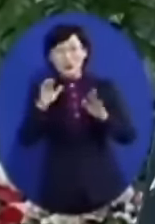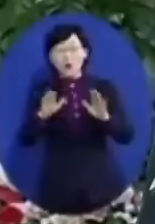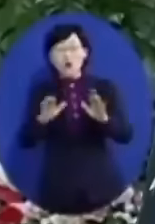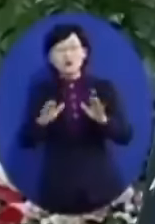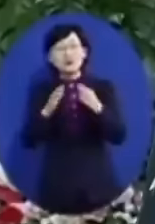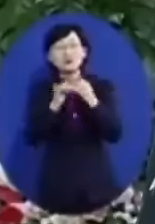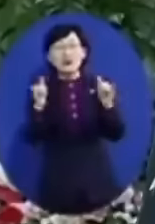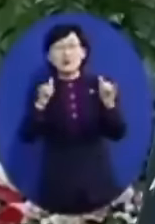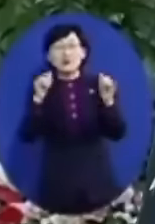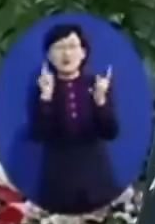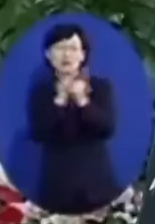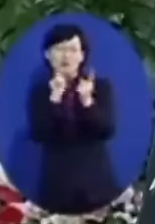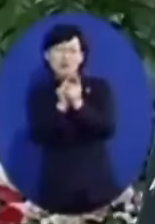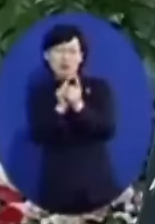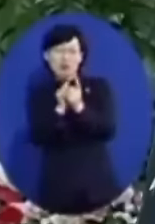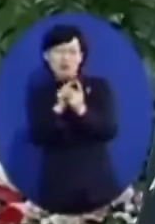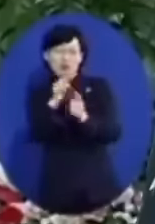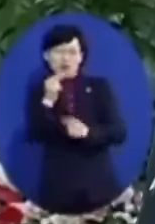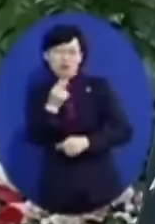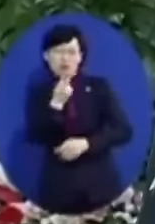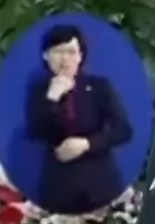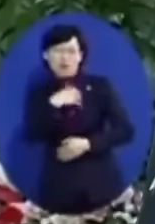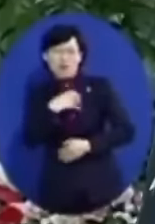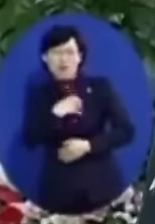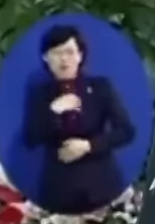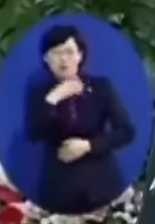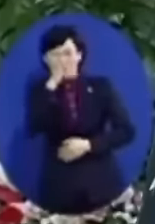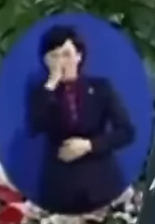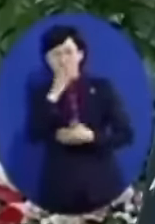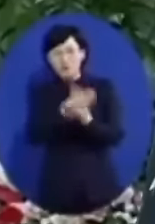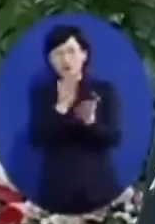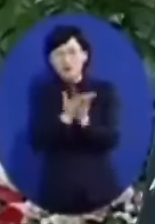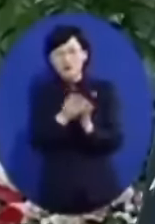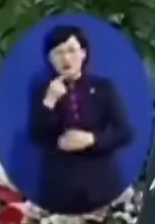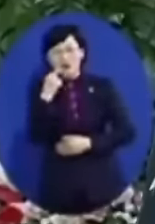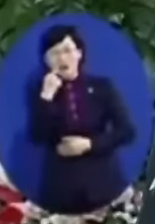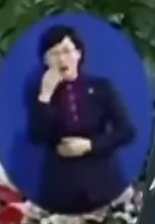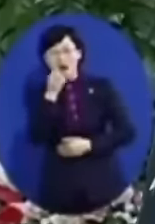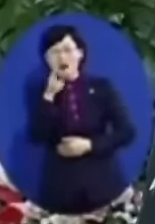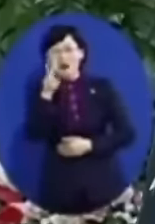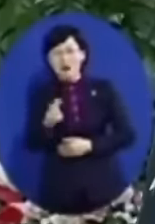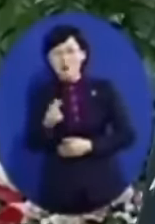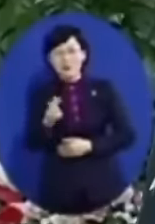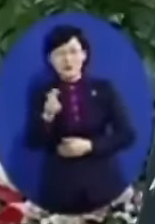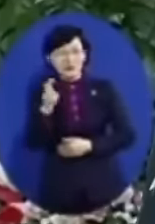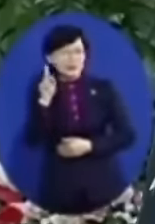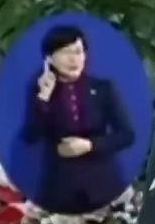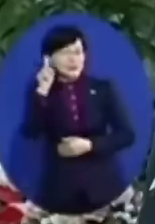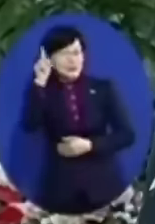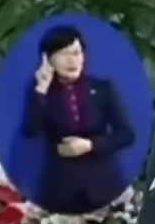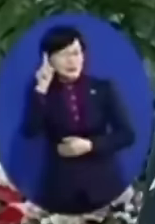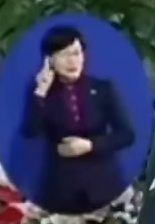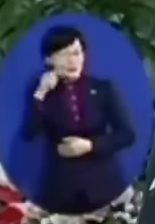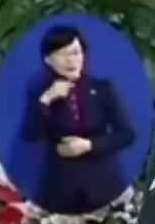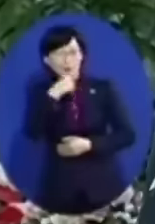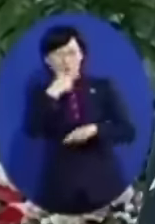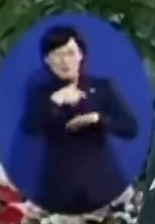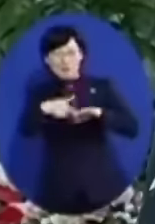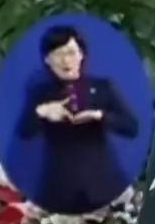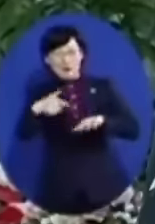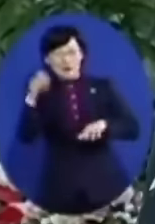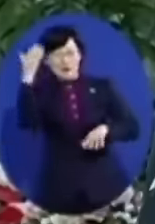인간이 당하는 치명적인 병, 즉 각종 암, 뇌졸중,